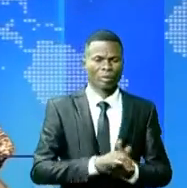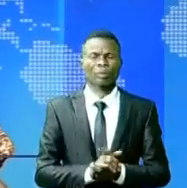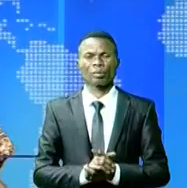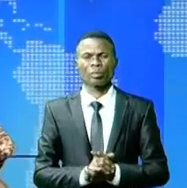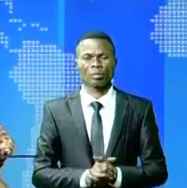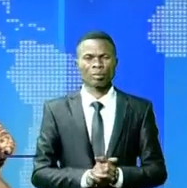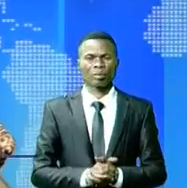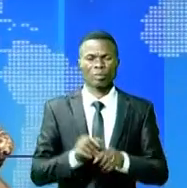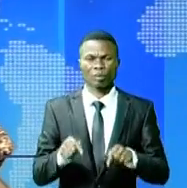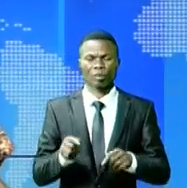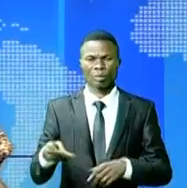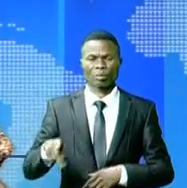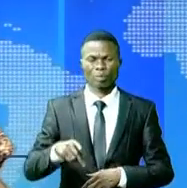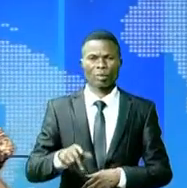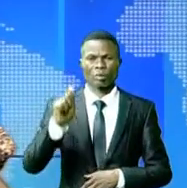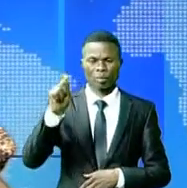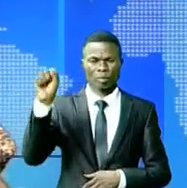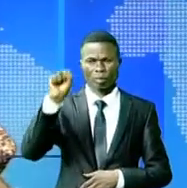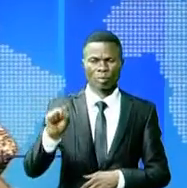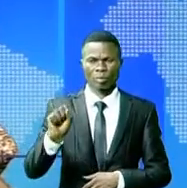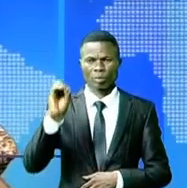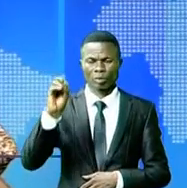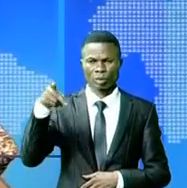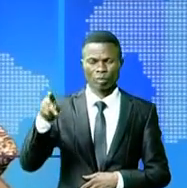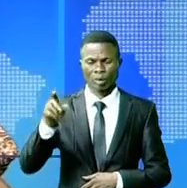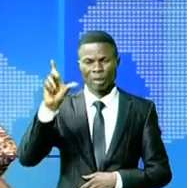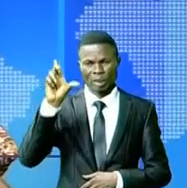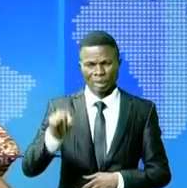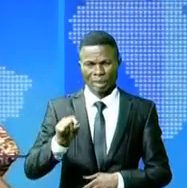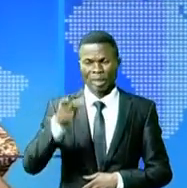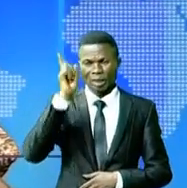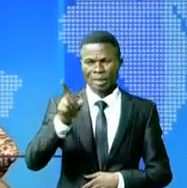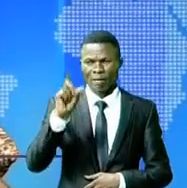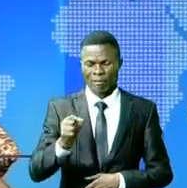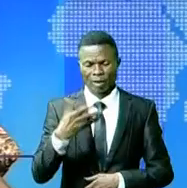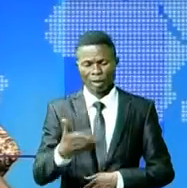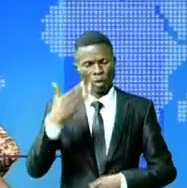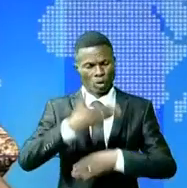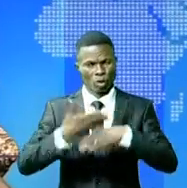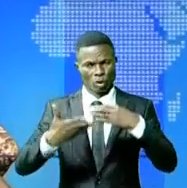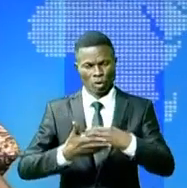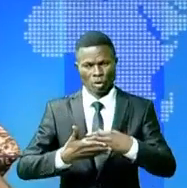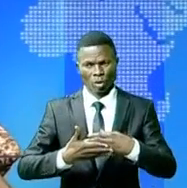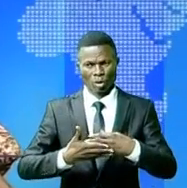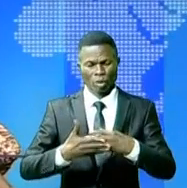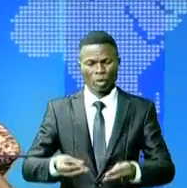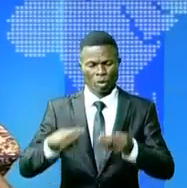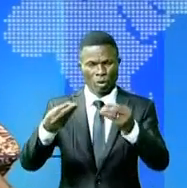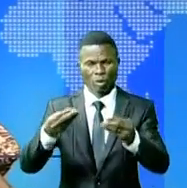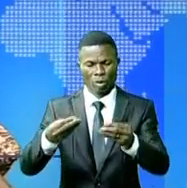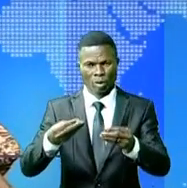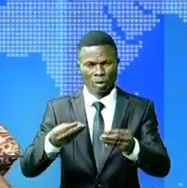Quittons le Nord Kivu pour la province de la Tchopo. 120 containers de matériaux de construction dédiés à la construction